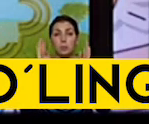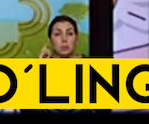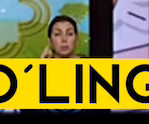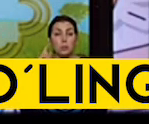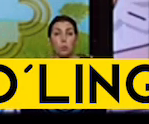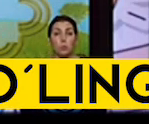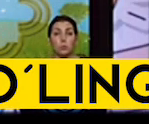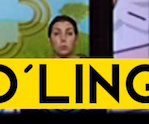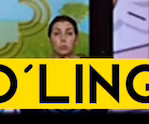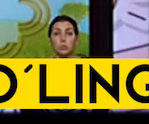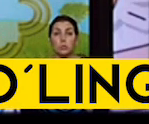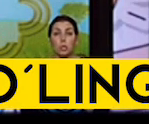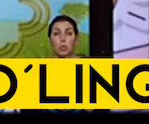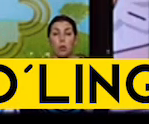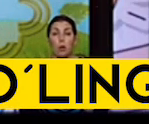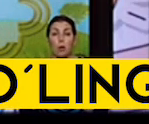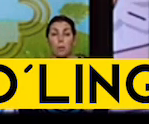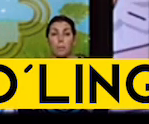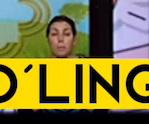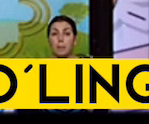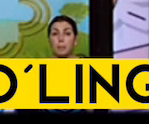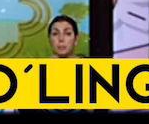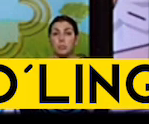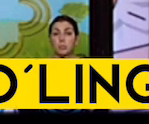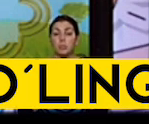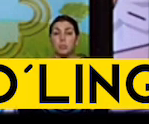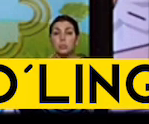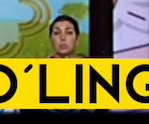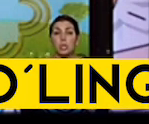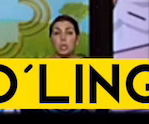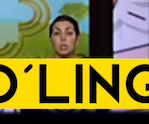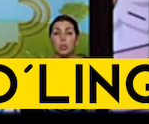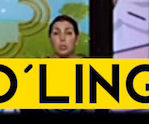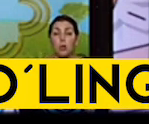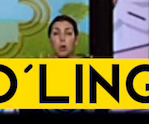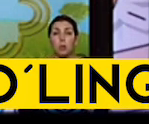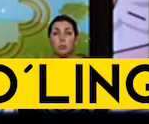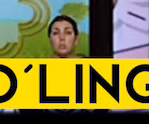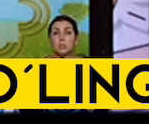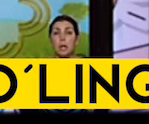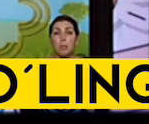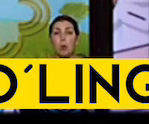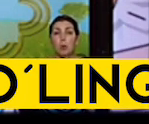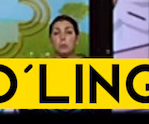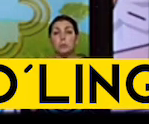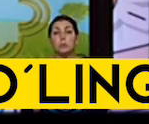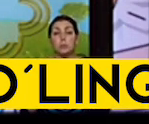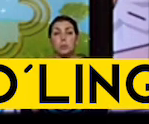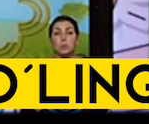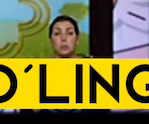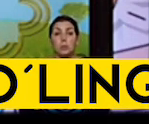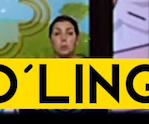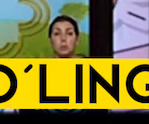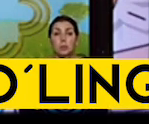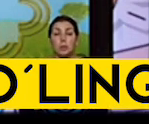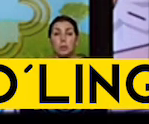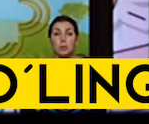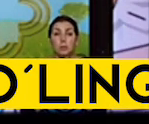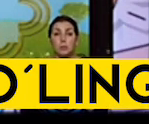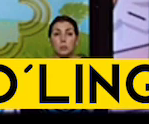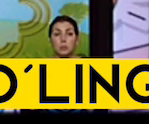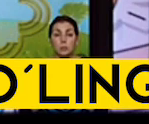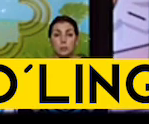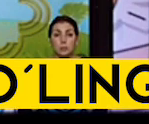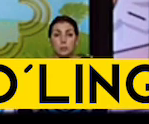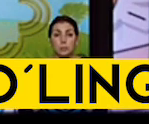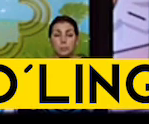o'xshatilyapti. Judo. Biz bu she'rda judo so'zini somonni dondan qilgin judo degan